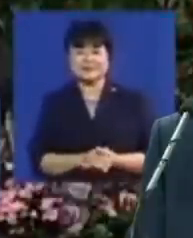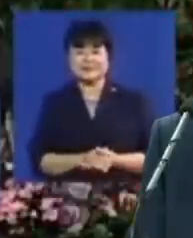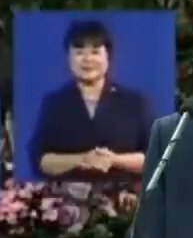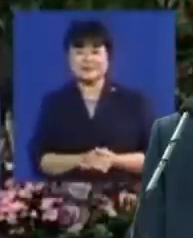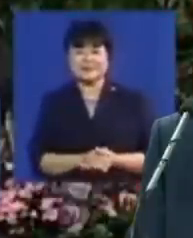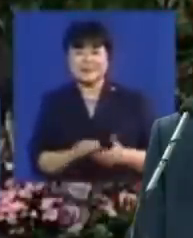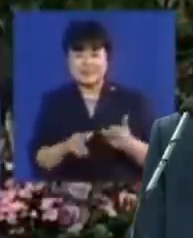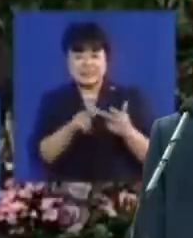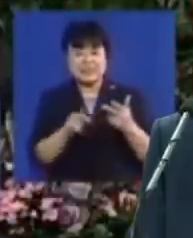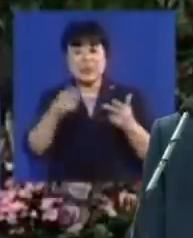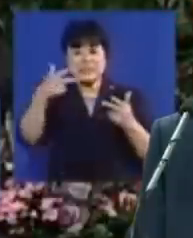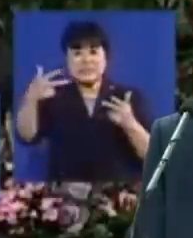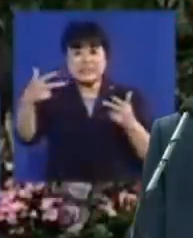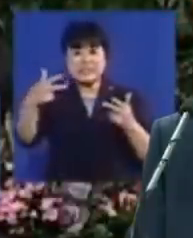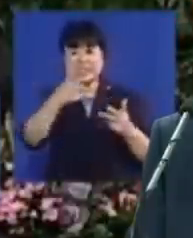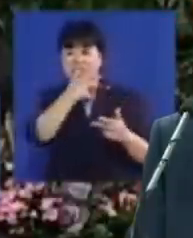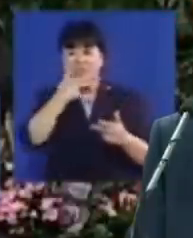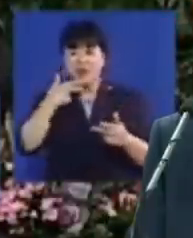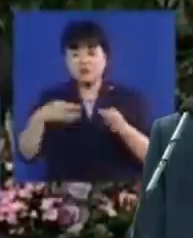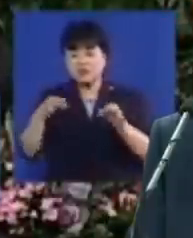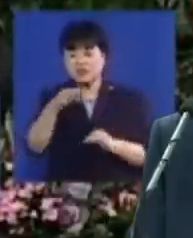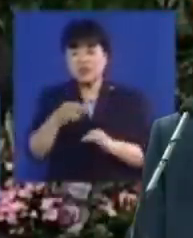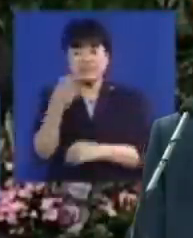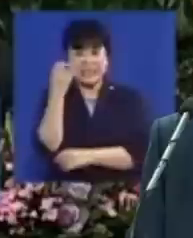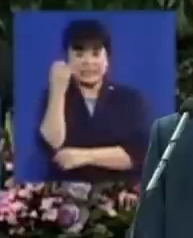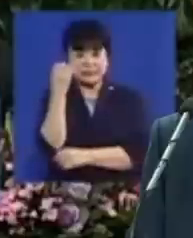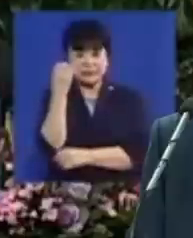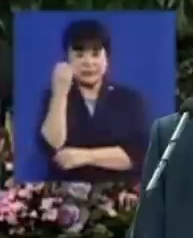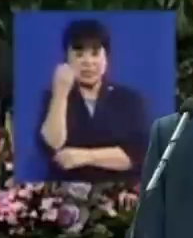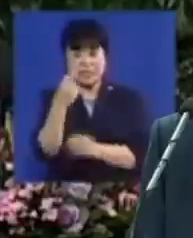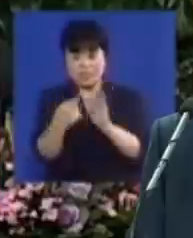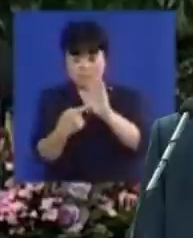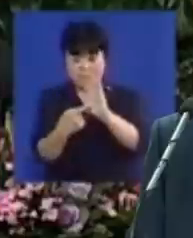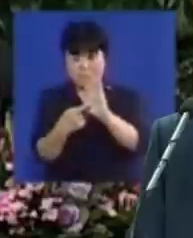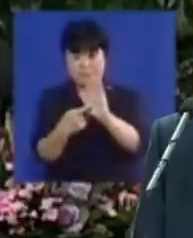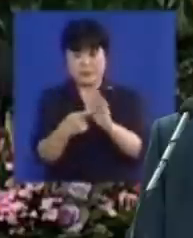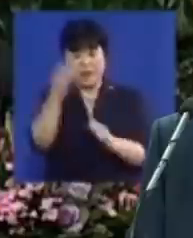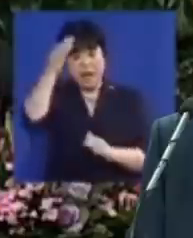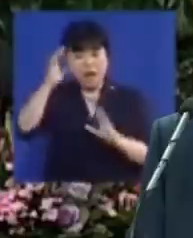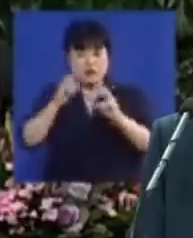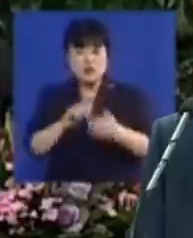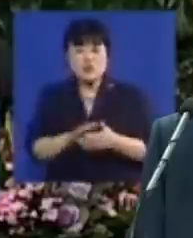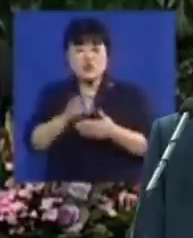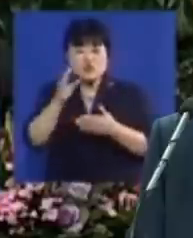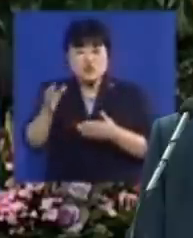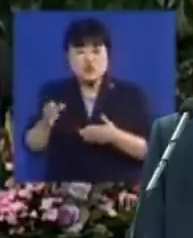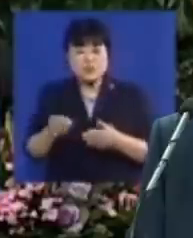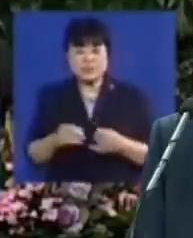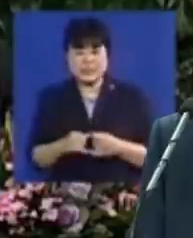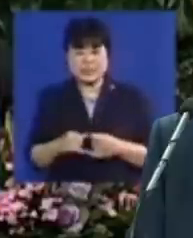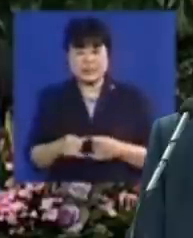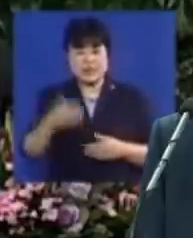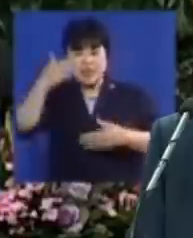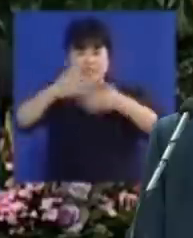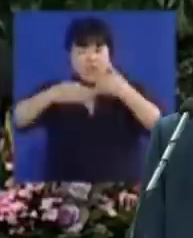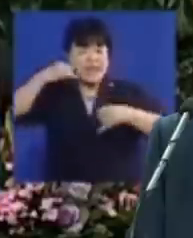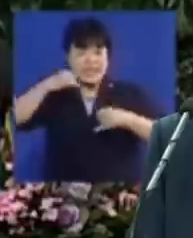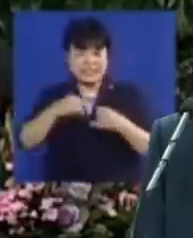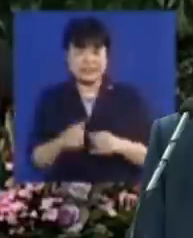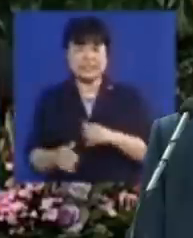지난 7월 7일에 영국 경제주간지인 이코노미스트가 한국의 유명 연예인들의 자살 문제를